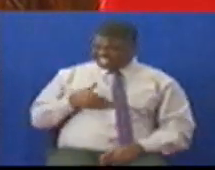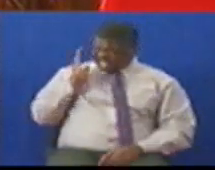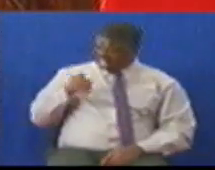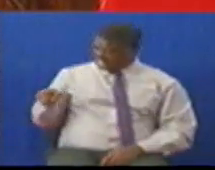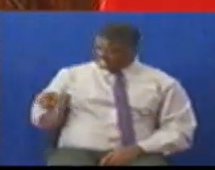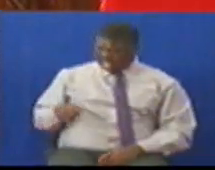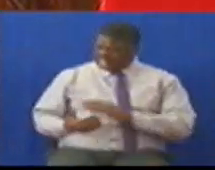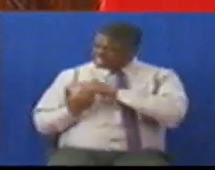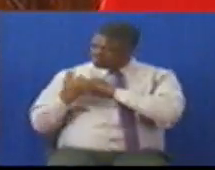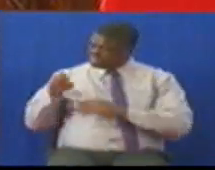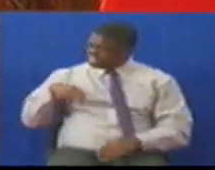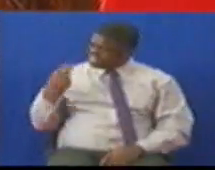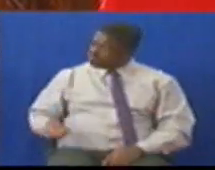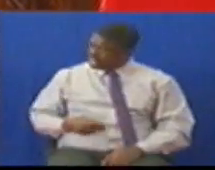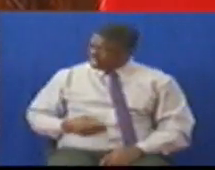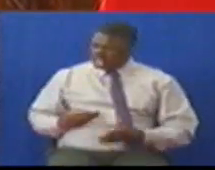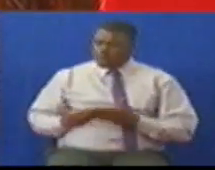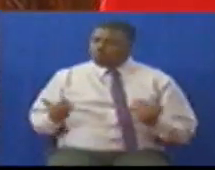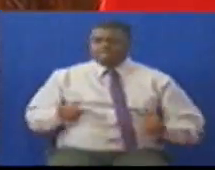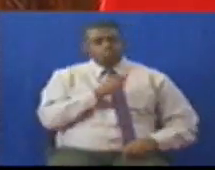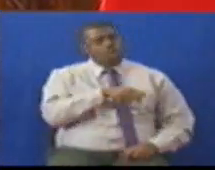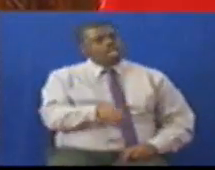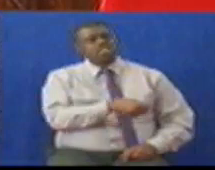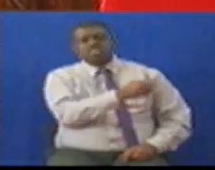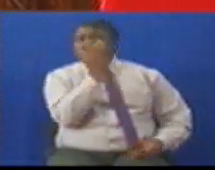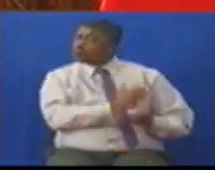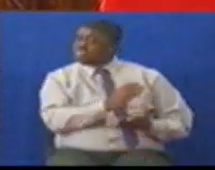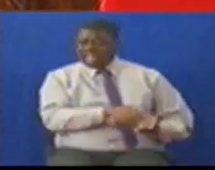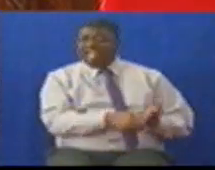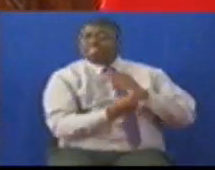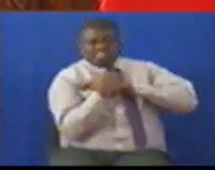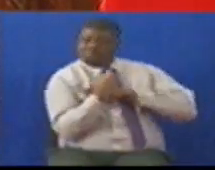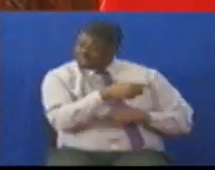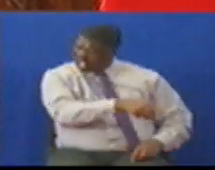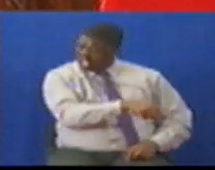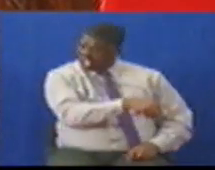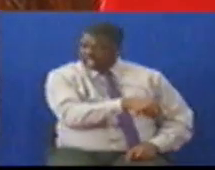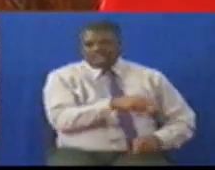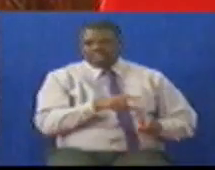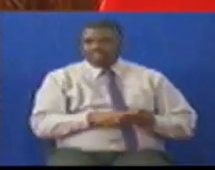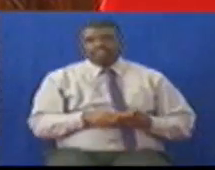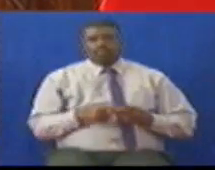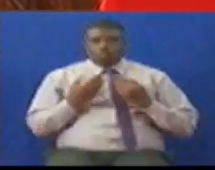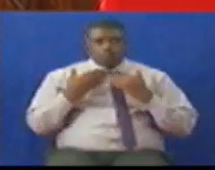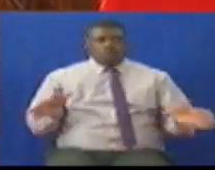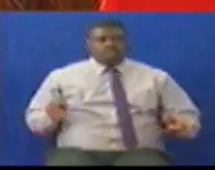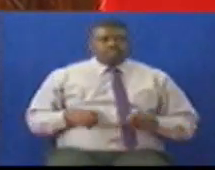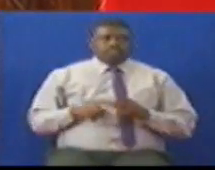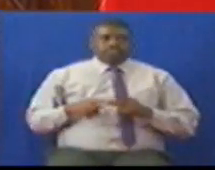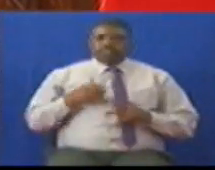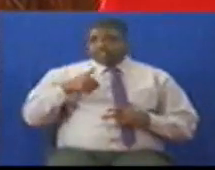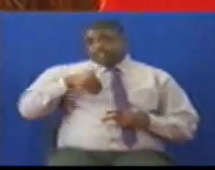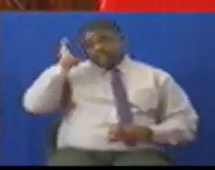kuwajibika, ni kwa vipi wananchi watawajibika? Mheshimiwa Spika, ni rai ya kambi ya rasmi ya upinzani kwamba serikali ijayo